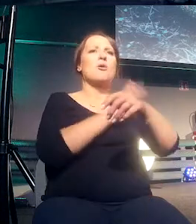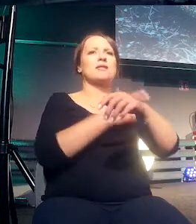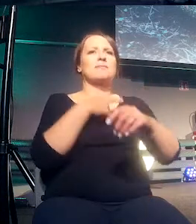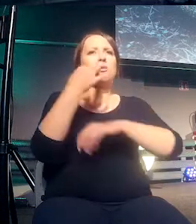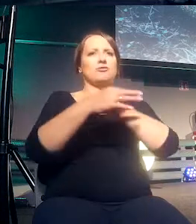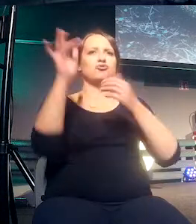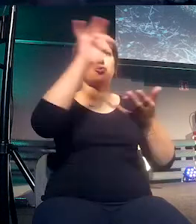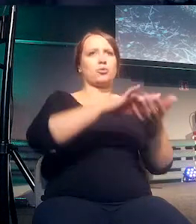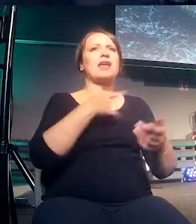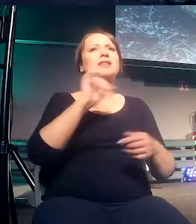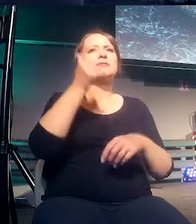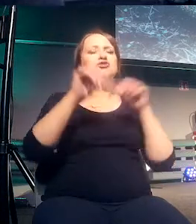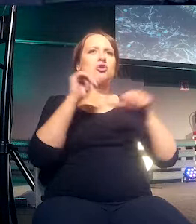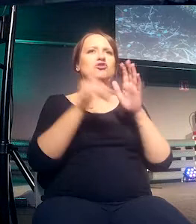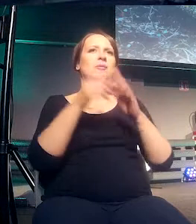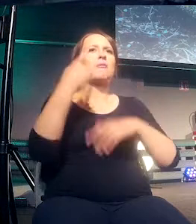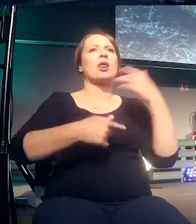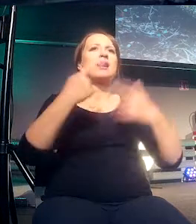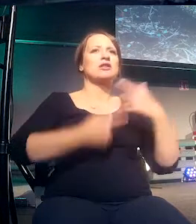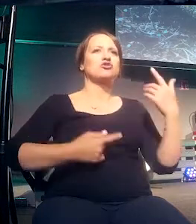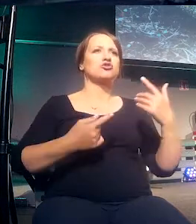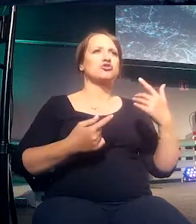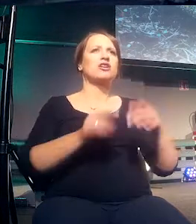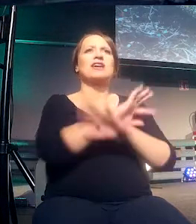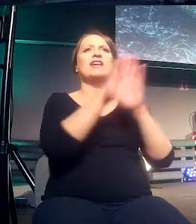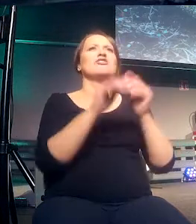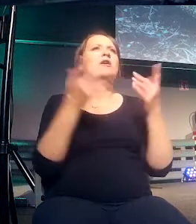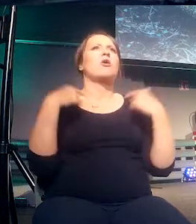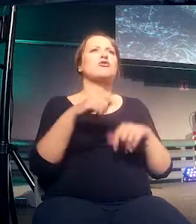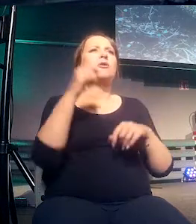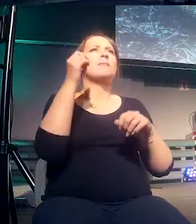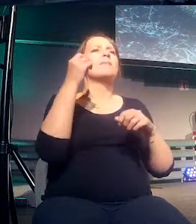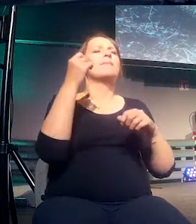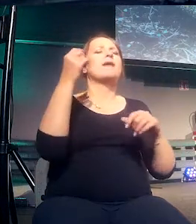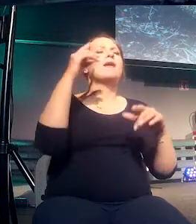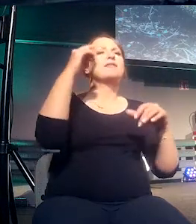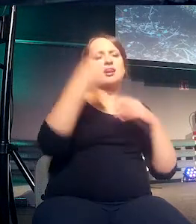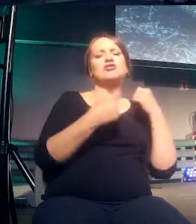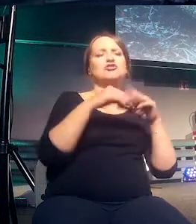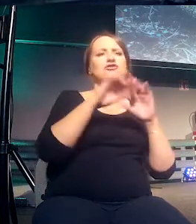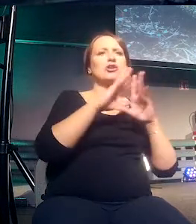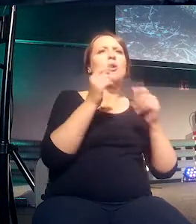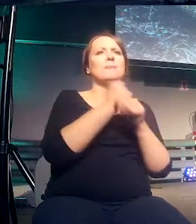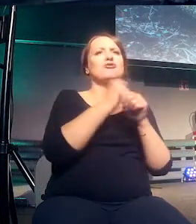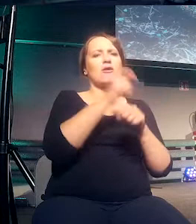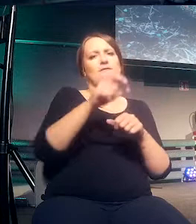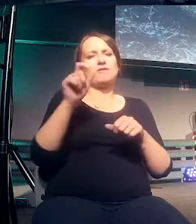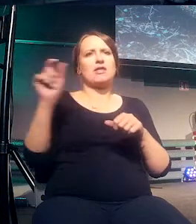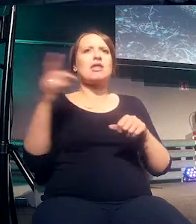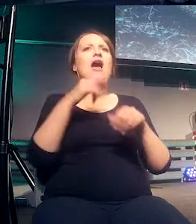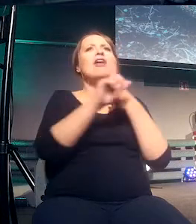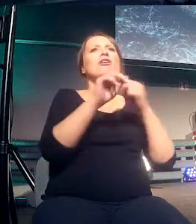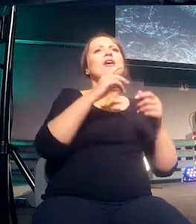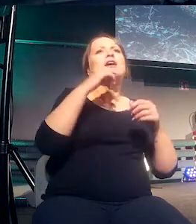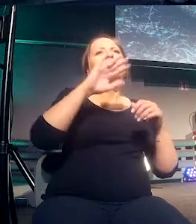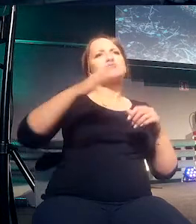gdzie na pierwszym roku musieliśmy przejść przez wszystkie pracownie, w tym przez te, które wydawały mi się być moim ostatecznym miejscem docelowym w